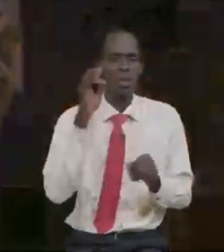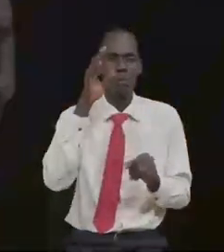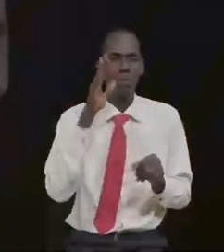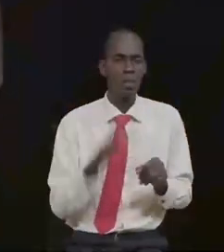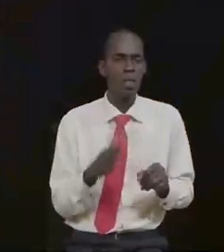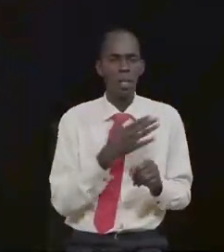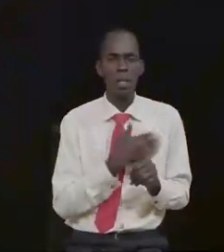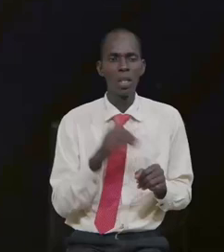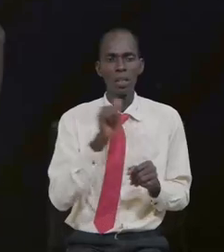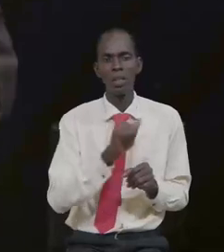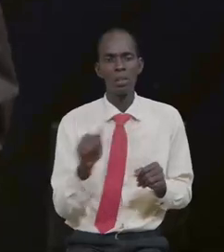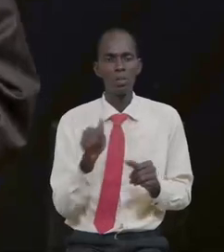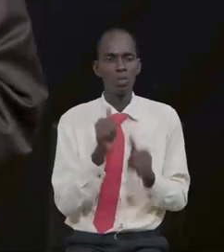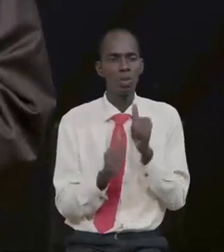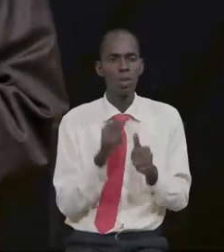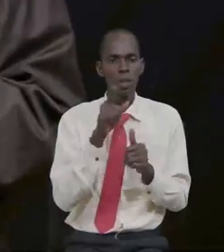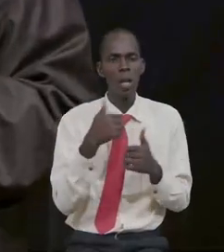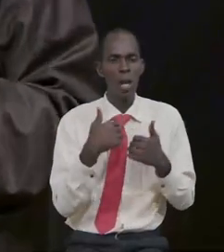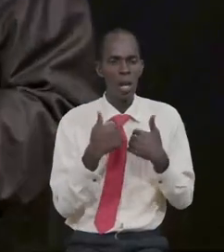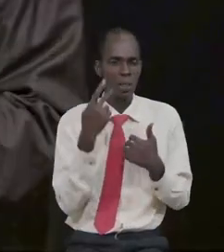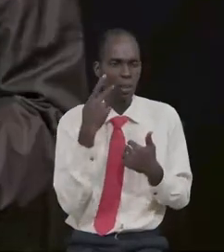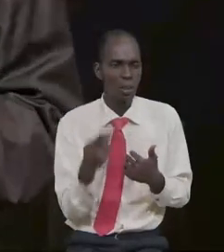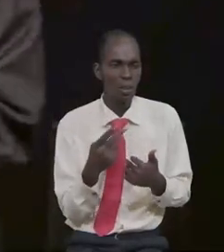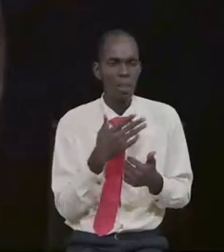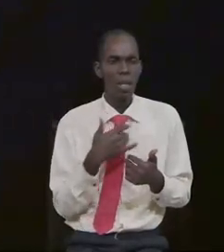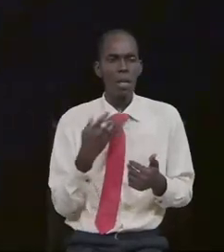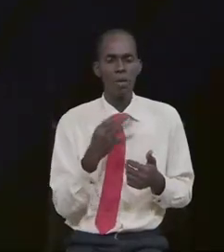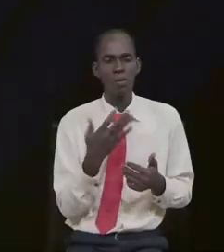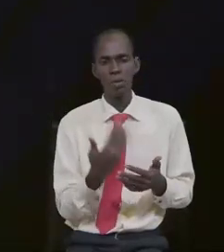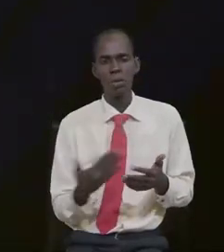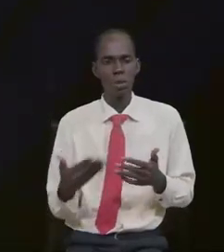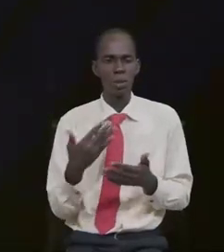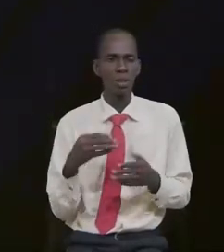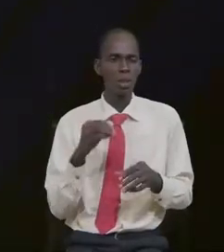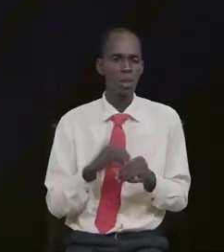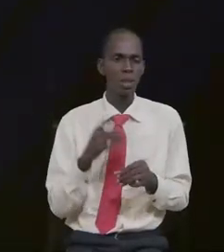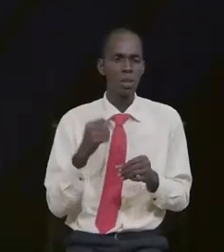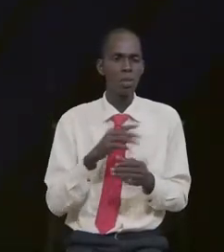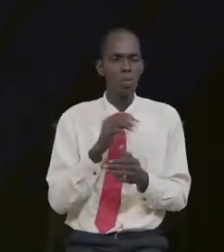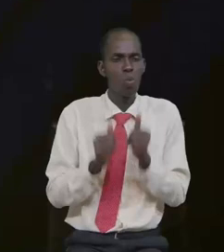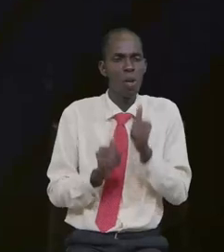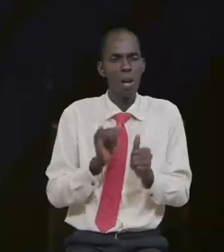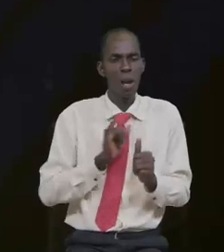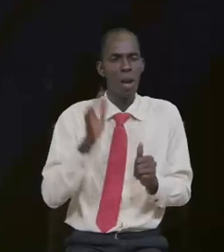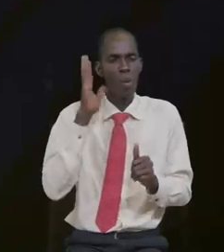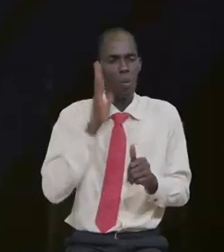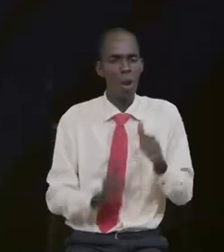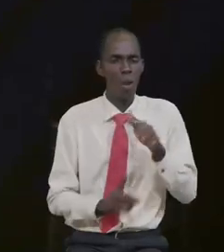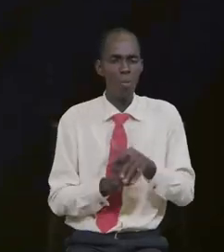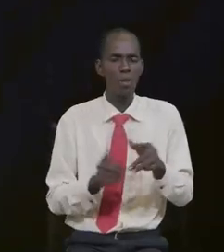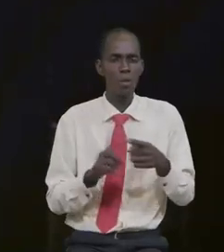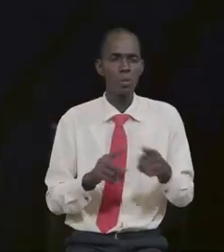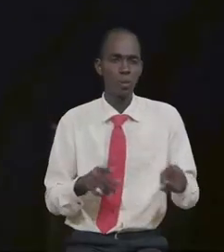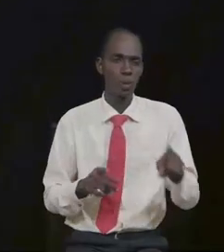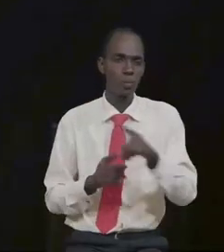afin que je te suis, mais lève-toi et tiens-toi sur tes pieds, car je te suis apparu pour t'établir ministre et témoin des choses que tu